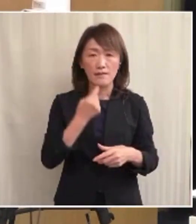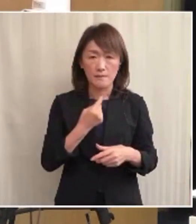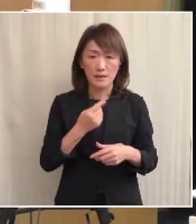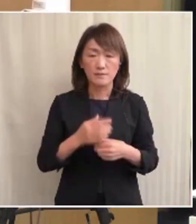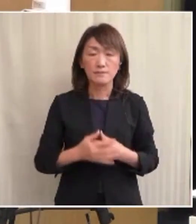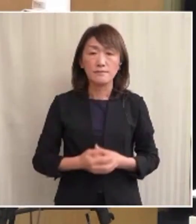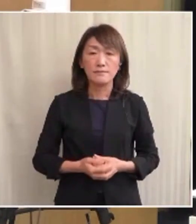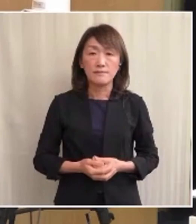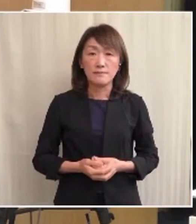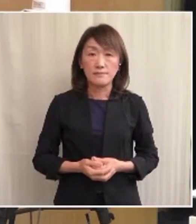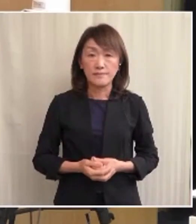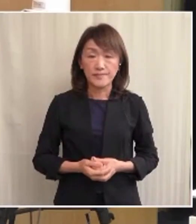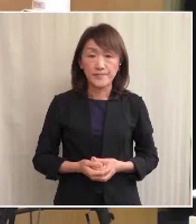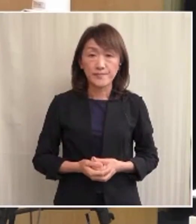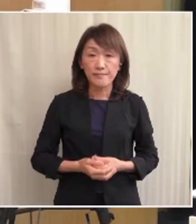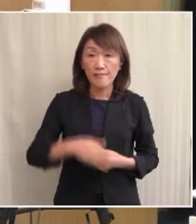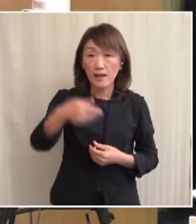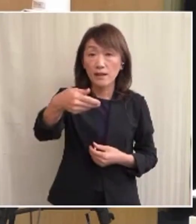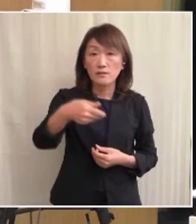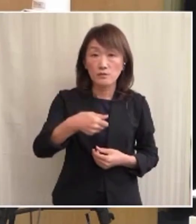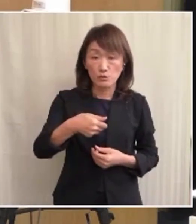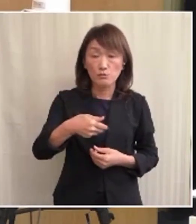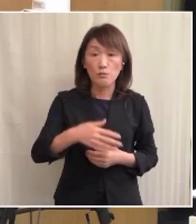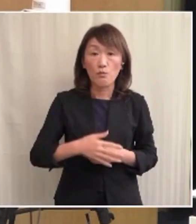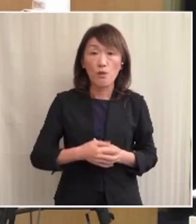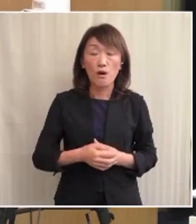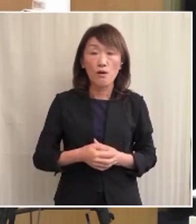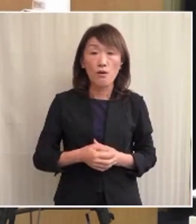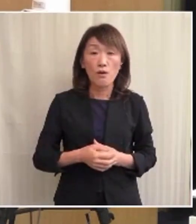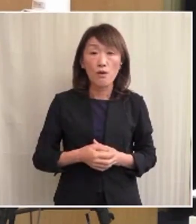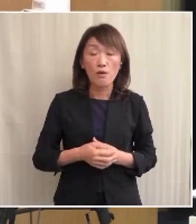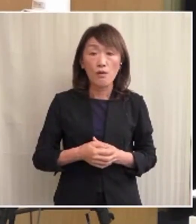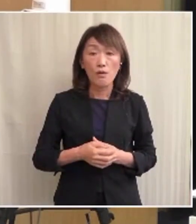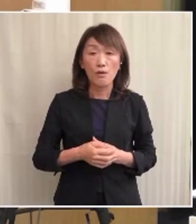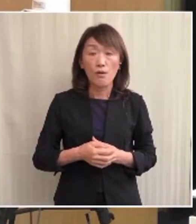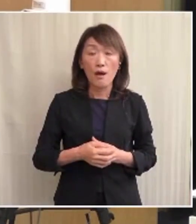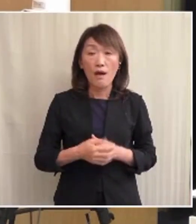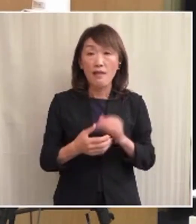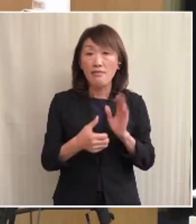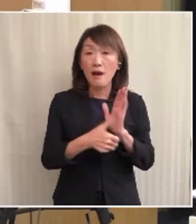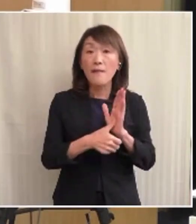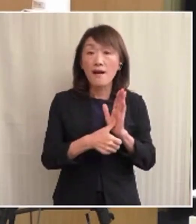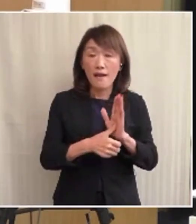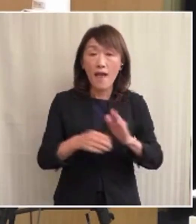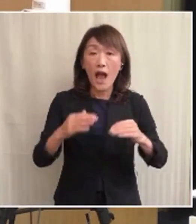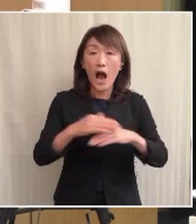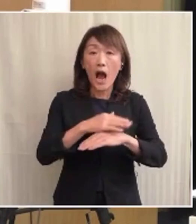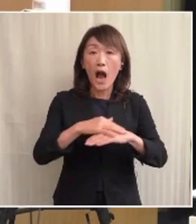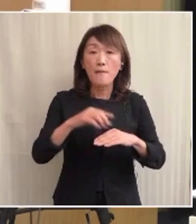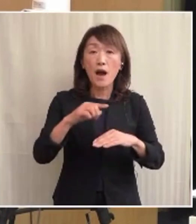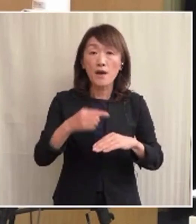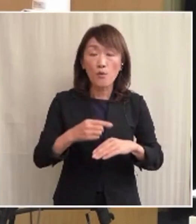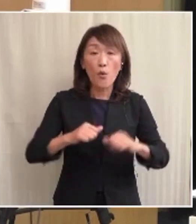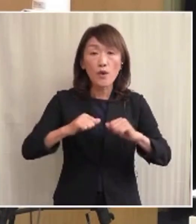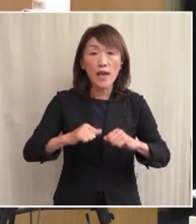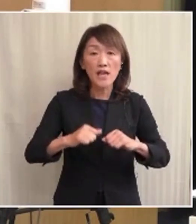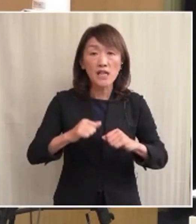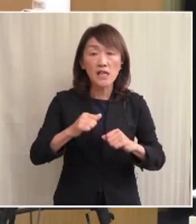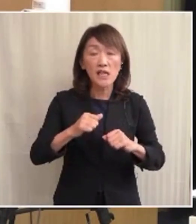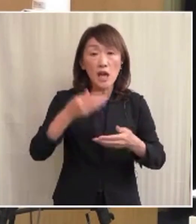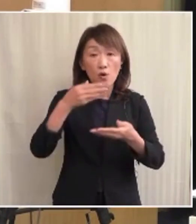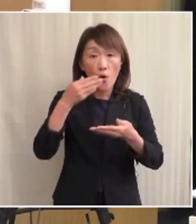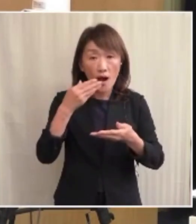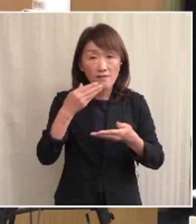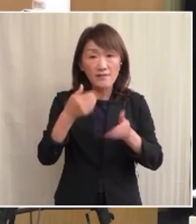ありがとうございます。ごめんなさい、もう1点だけ、名称がこの浜の、元気ご飯っていう名称を使っていくようなイメージになるんで